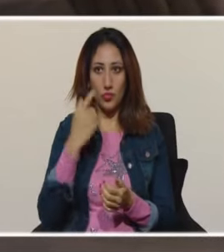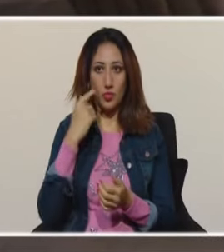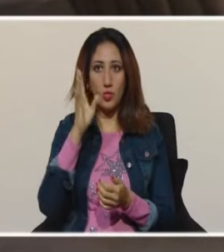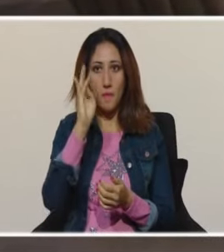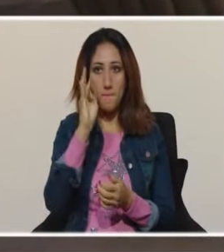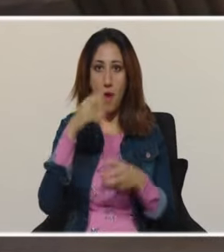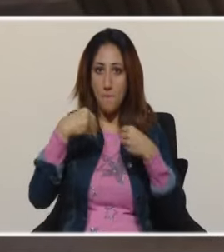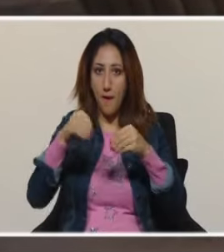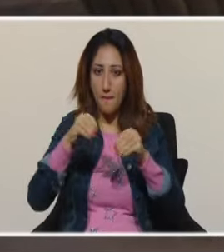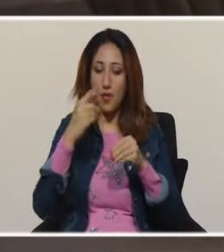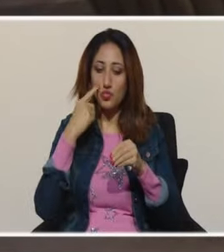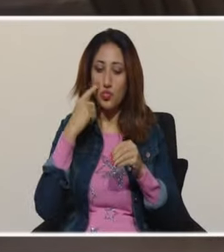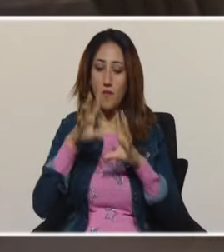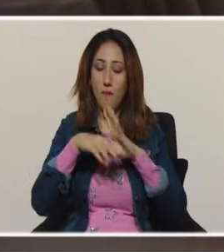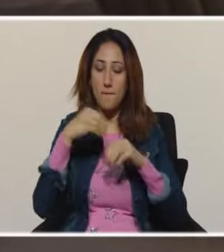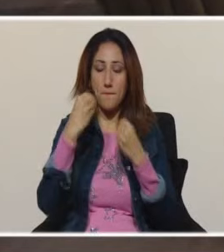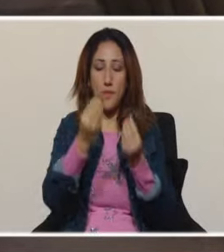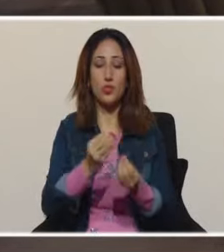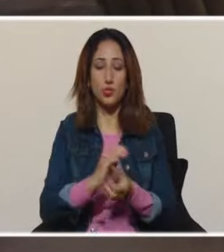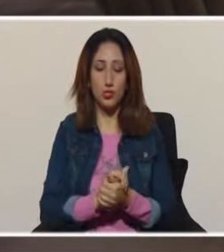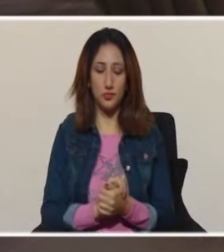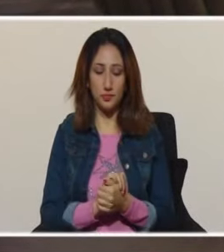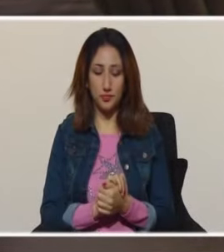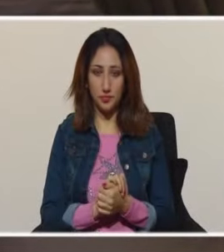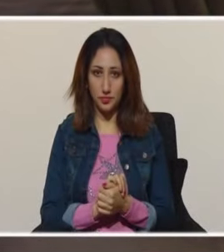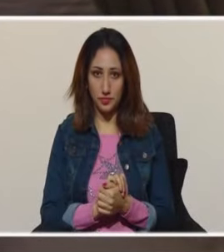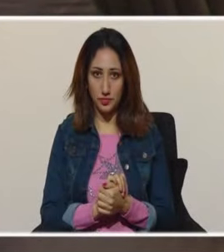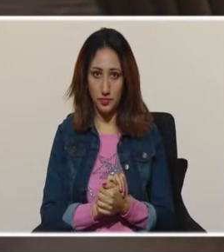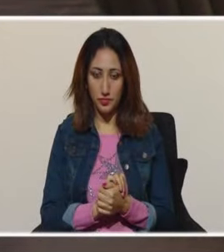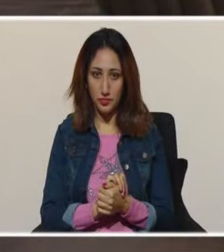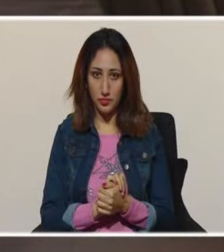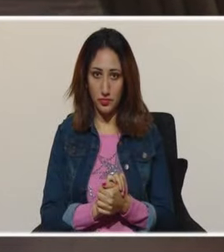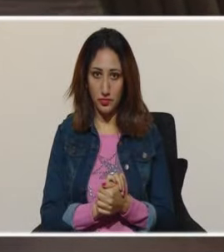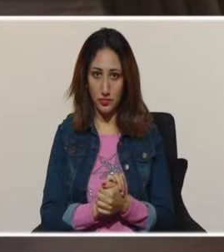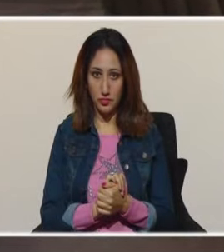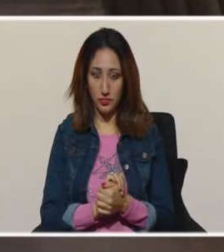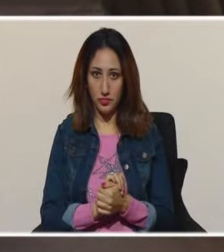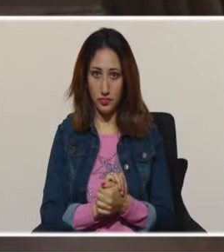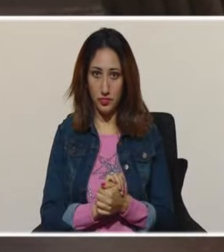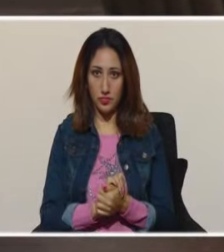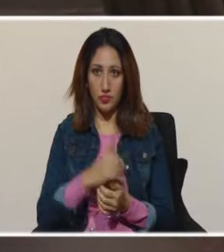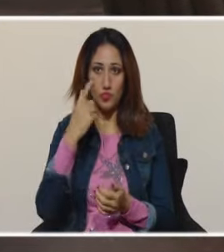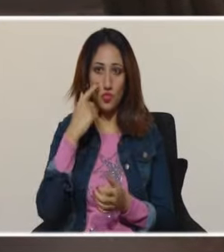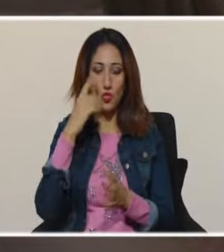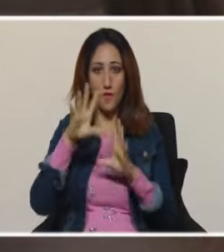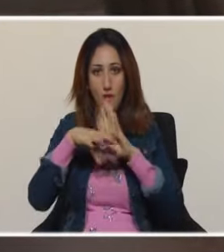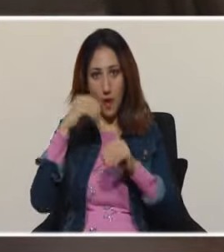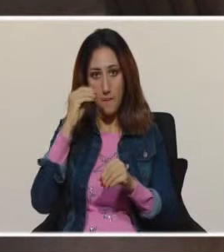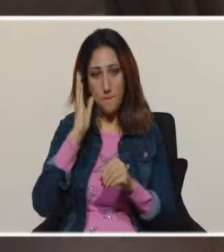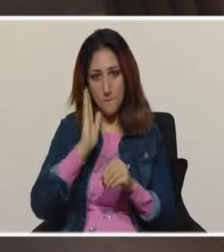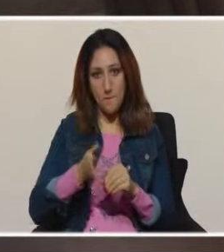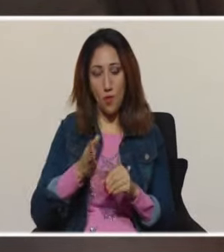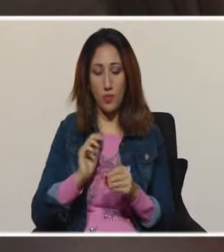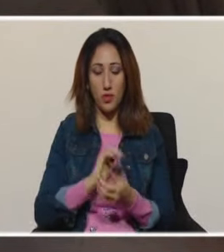تبيعها. احنا بنبقى في الاول كده بنشوف زي دراسه للمشروع لحاجه هو يقدر يعني تمشي في